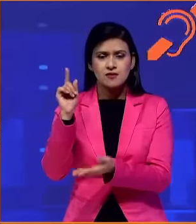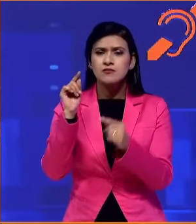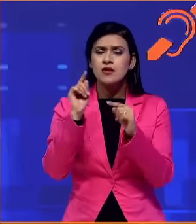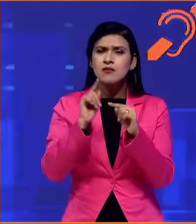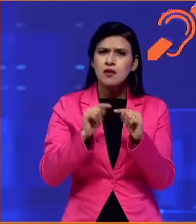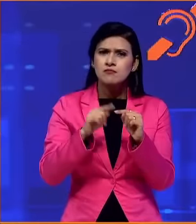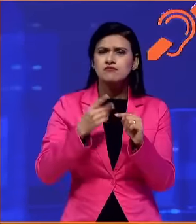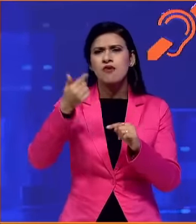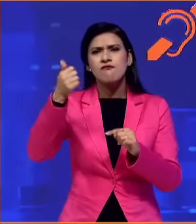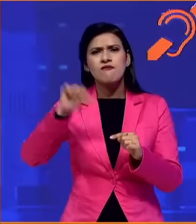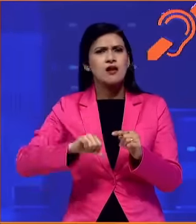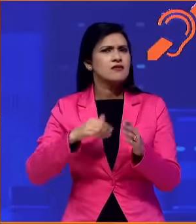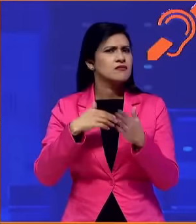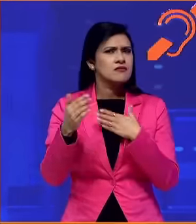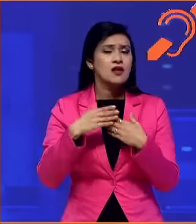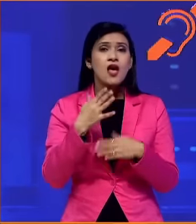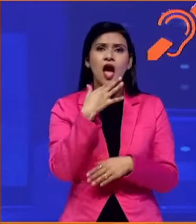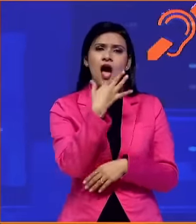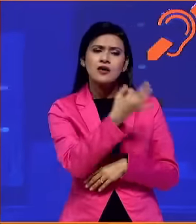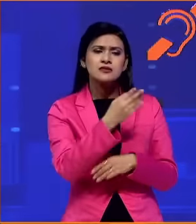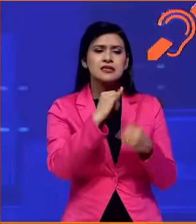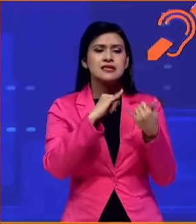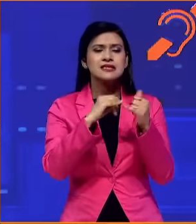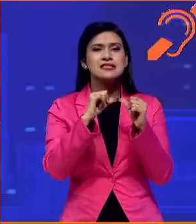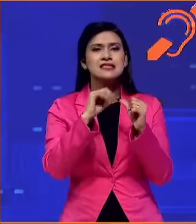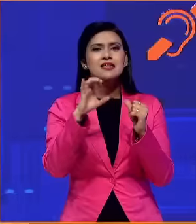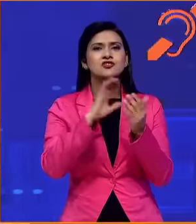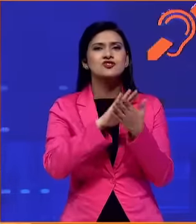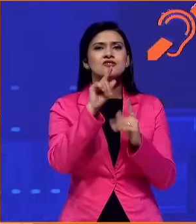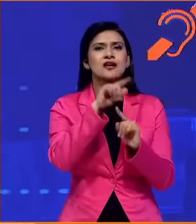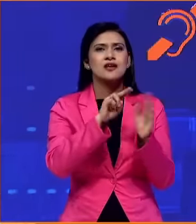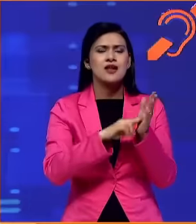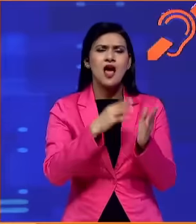सेकहाथा किसचिनसेपूछाजानाचाहिएकिवहकैसेहारे ?